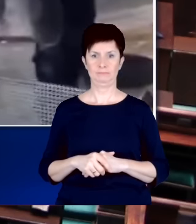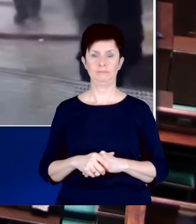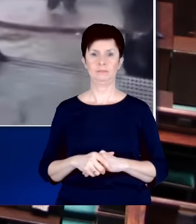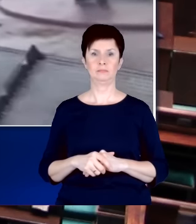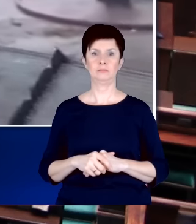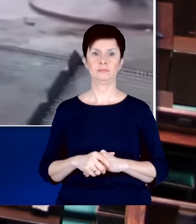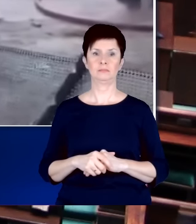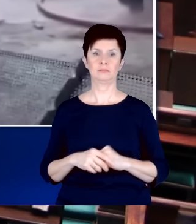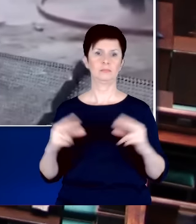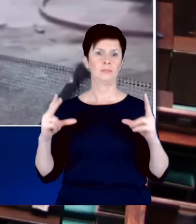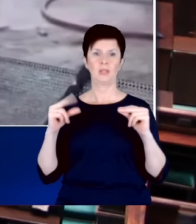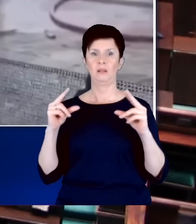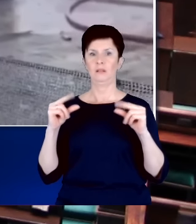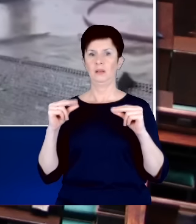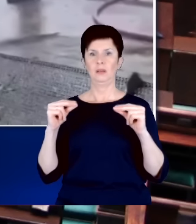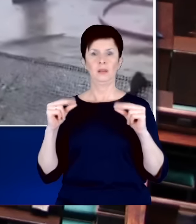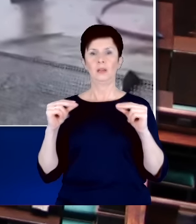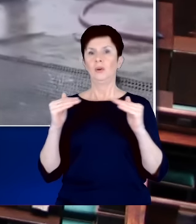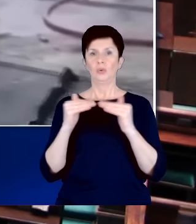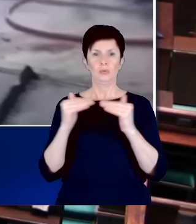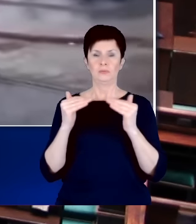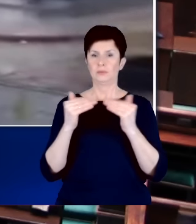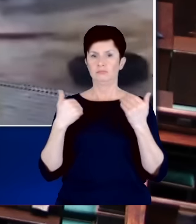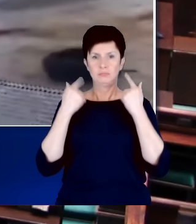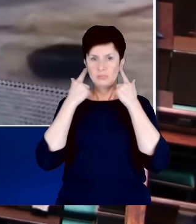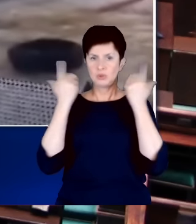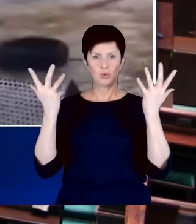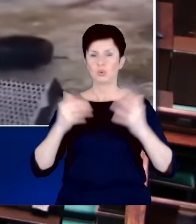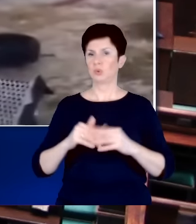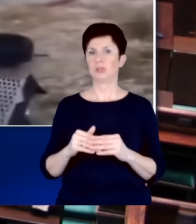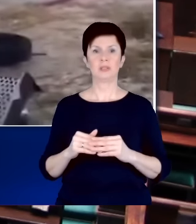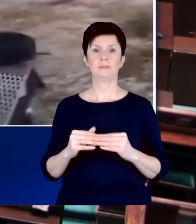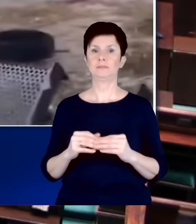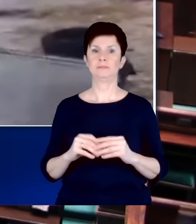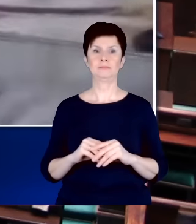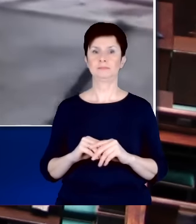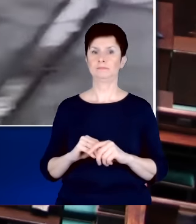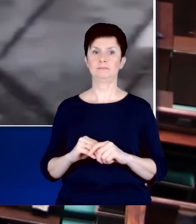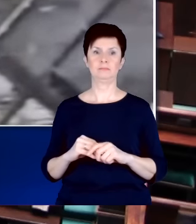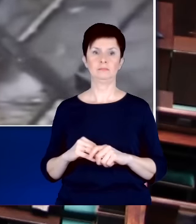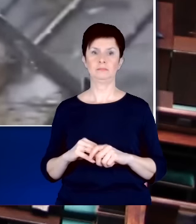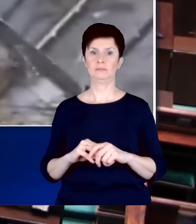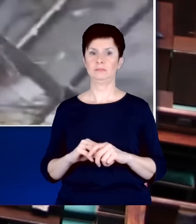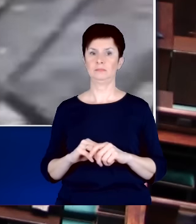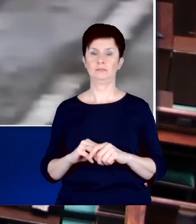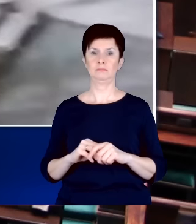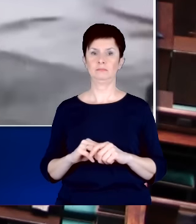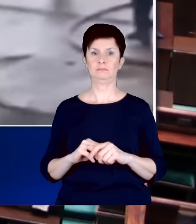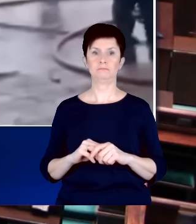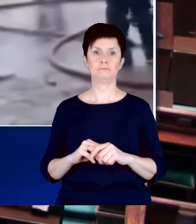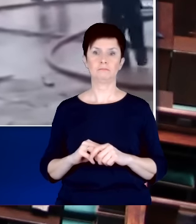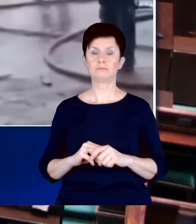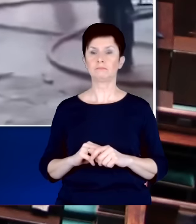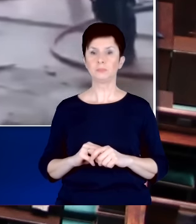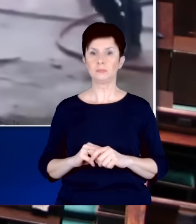świata już dwa lata temu. Panie pośle, ja pana wypowiedzi spokojnie... Szanowni panowie, przepraszam, jak panowie